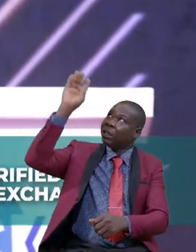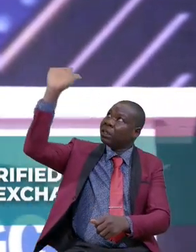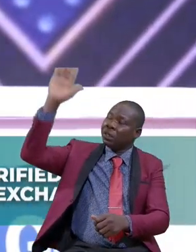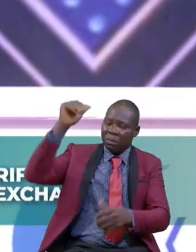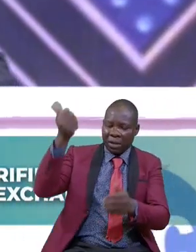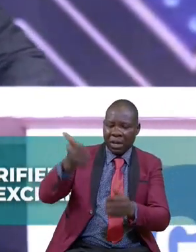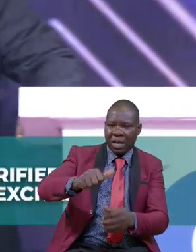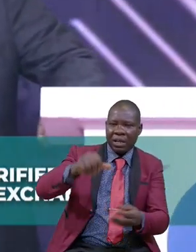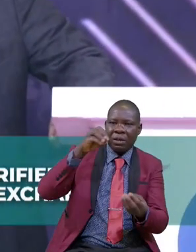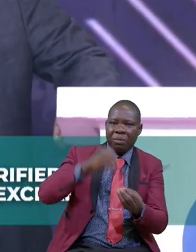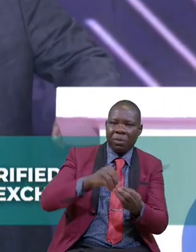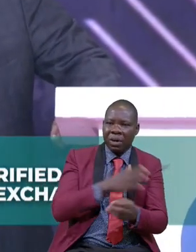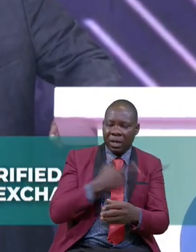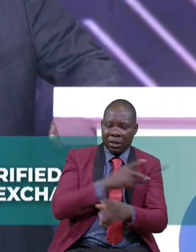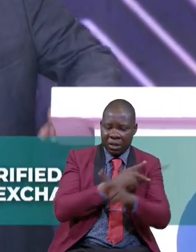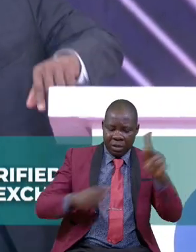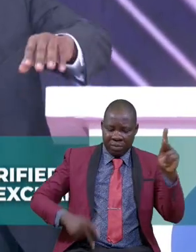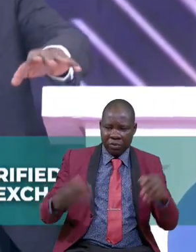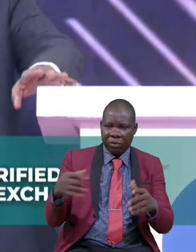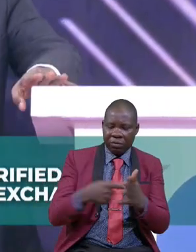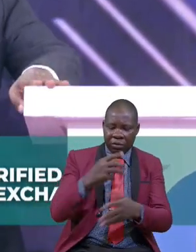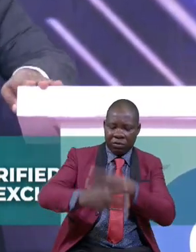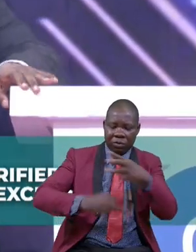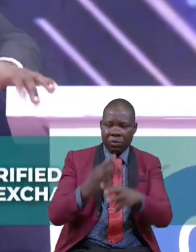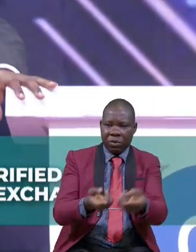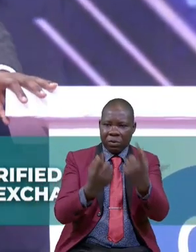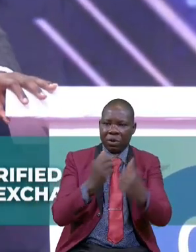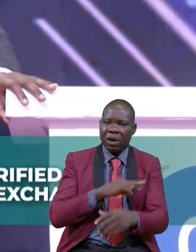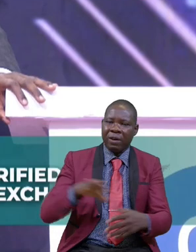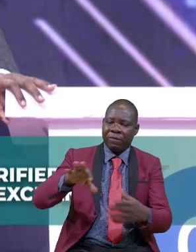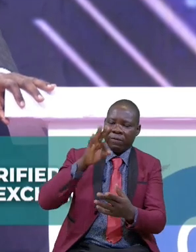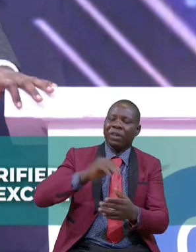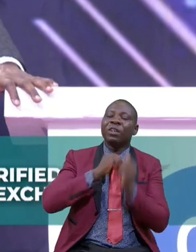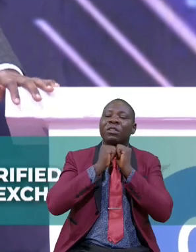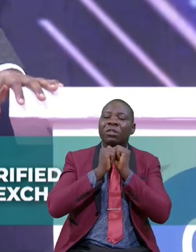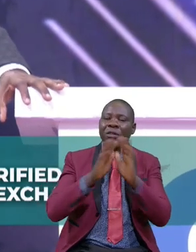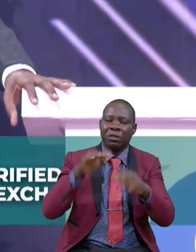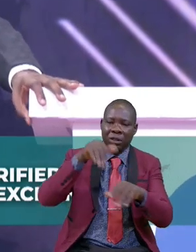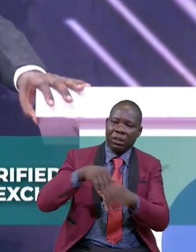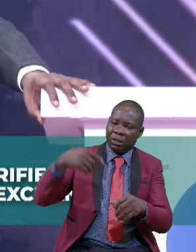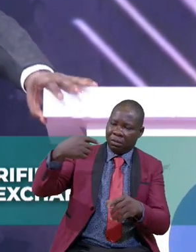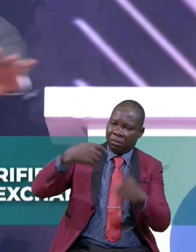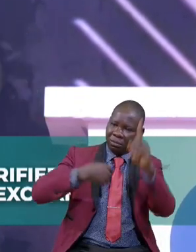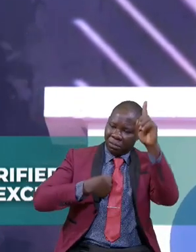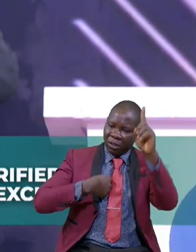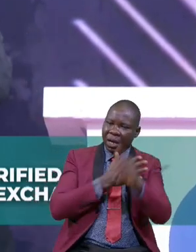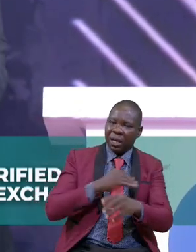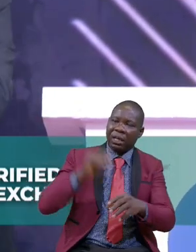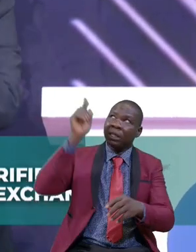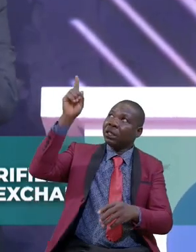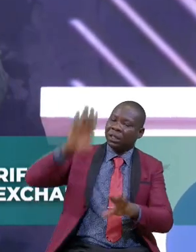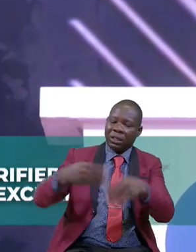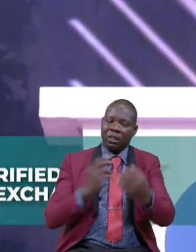monde vient et il ne trouve rien en lui. Et il nous donne sa victoire et nous lui donnons